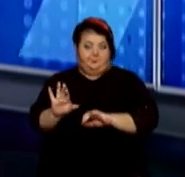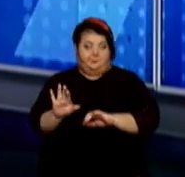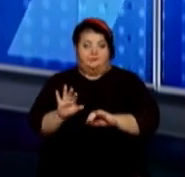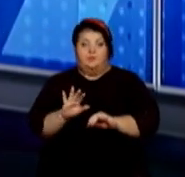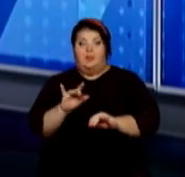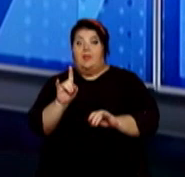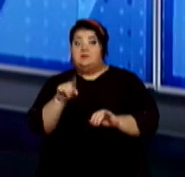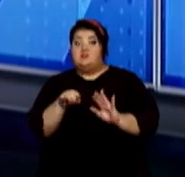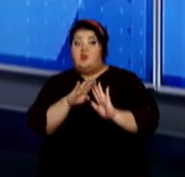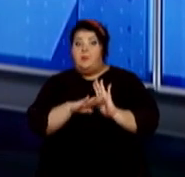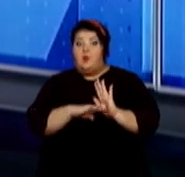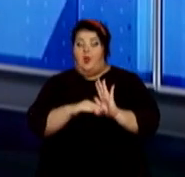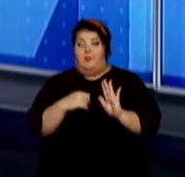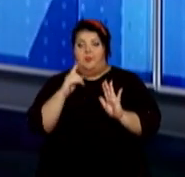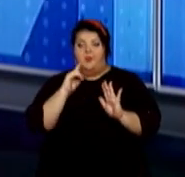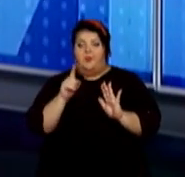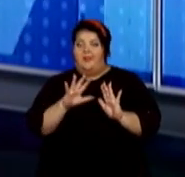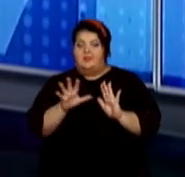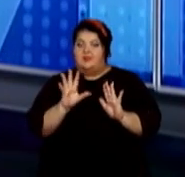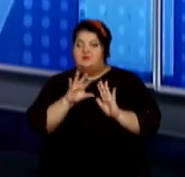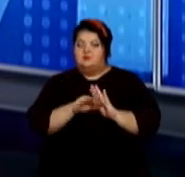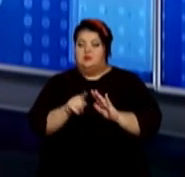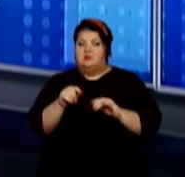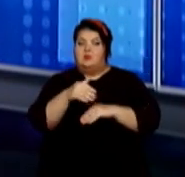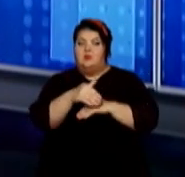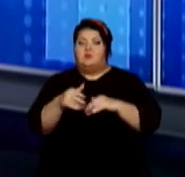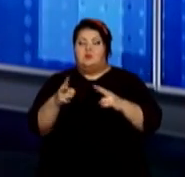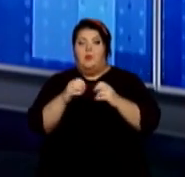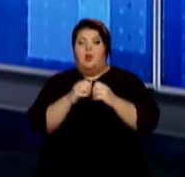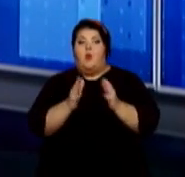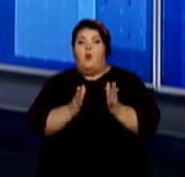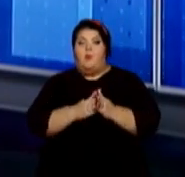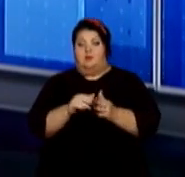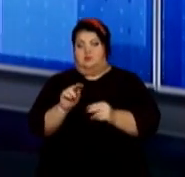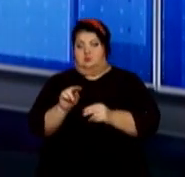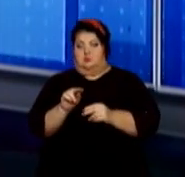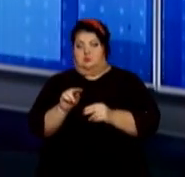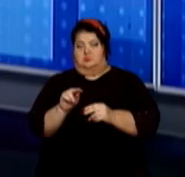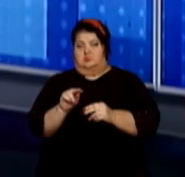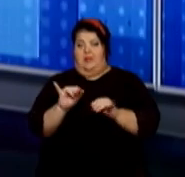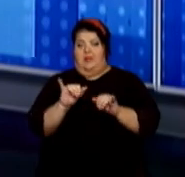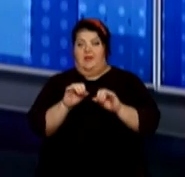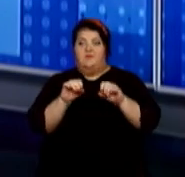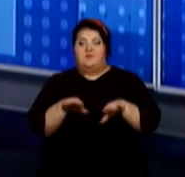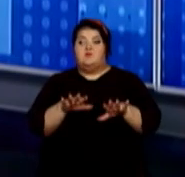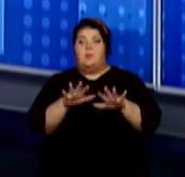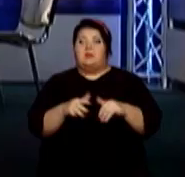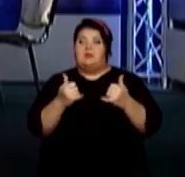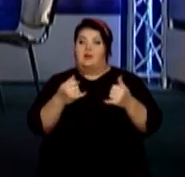програми ще не включили, тому що потрібно до цієї вулиці підходити комплексно і в першу чергу вирішувати місця з